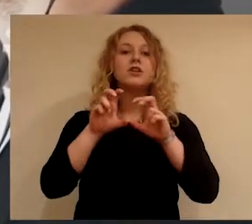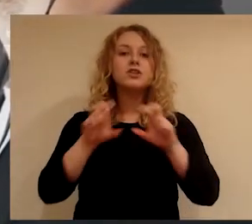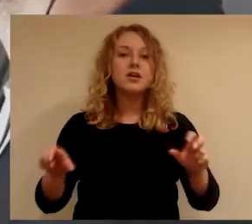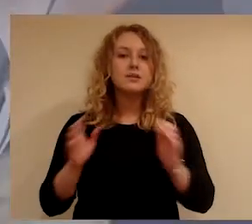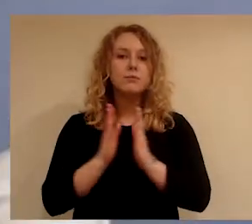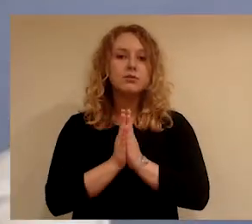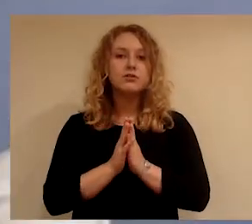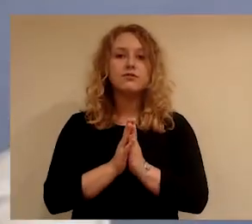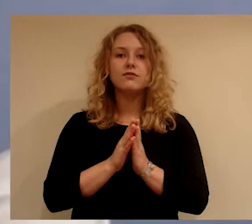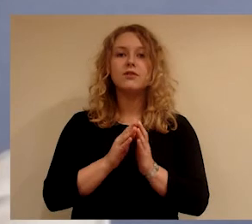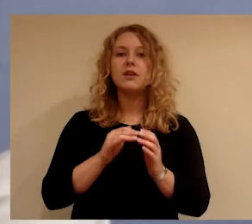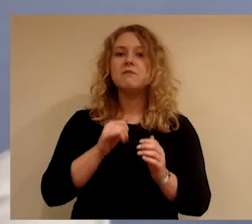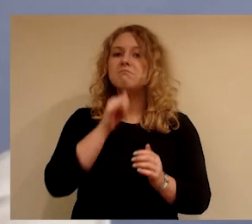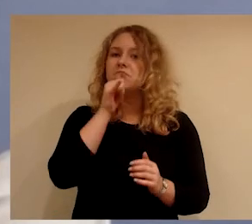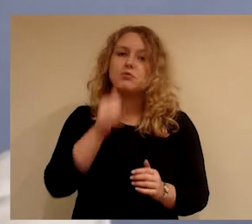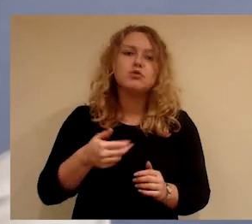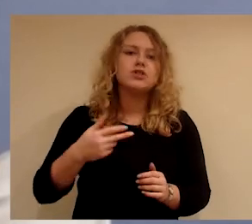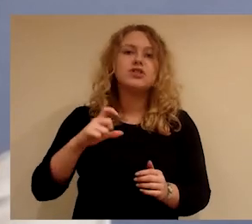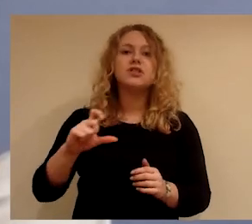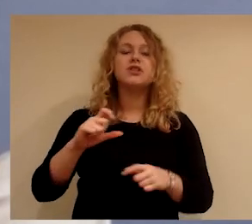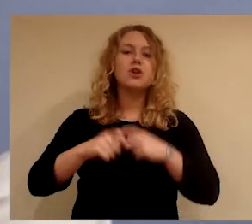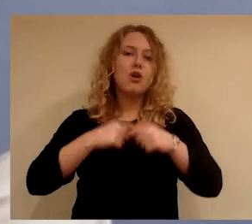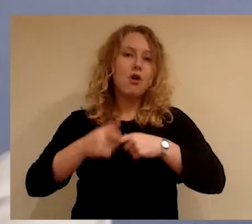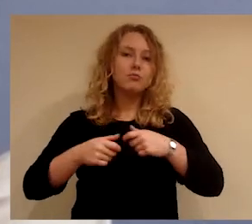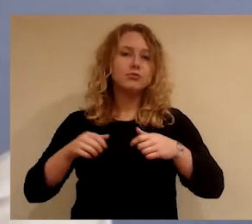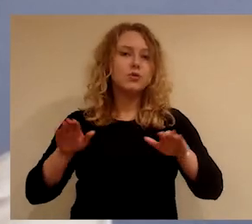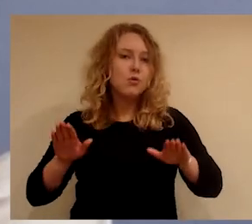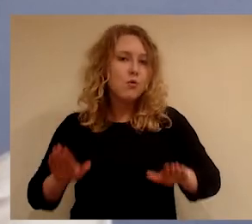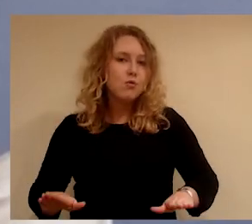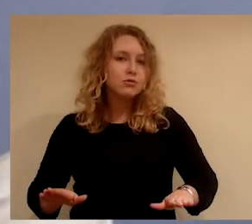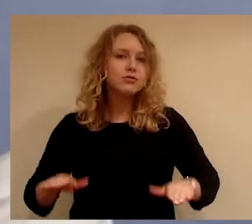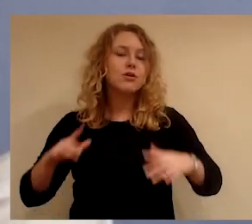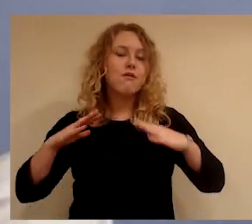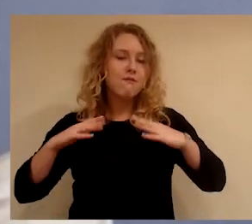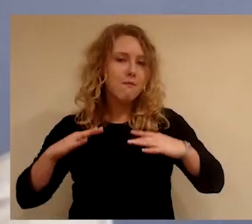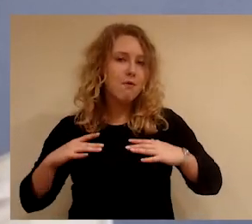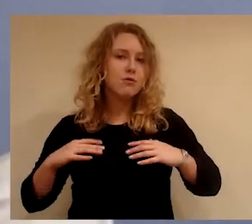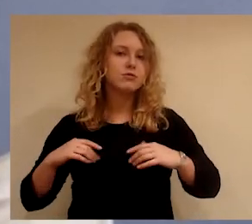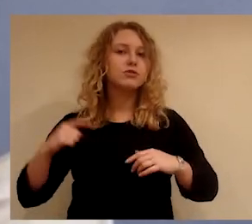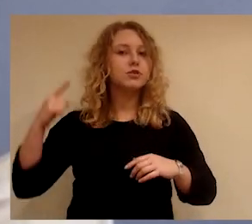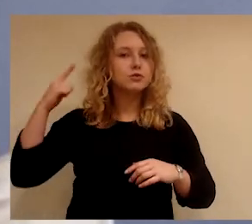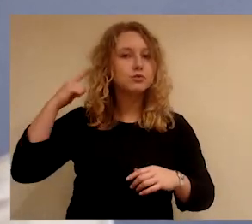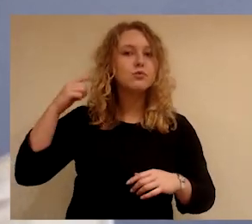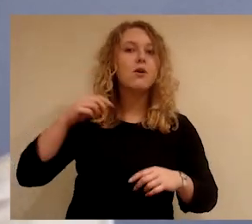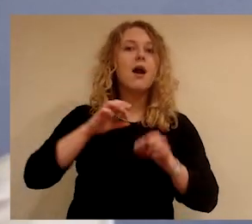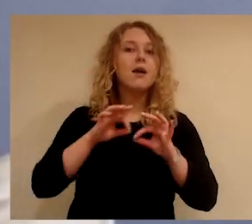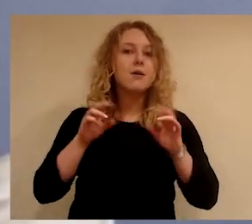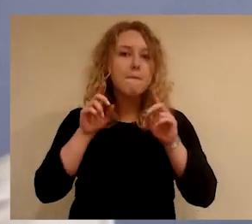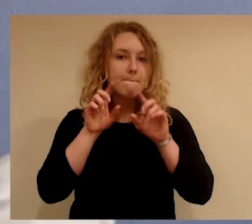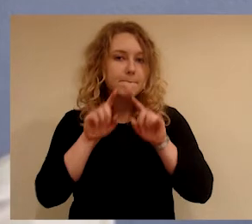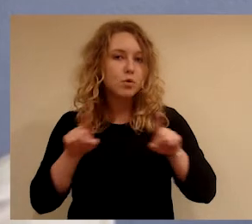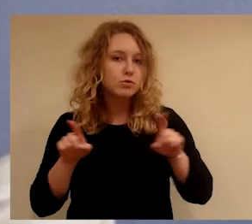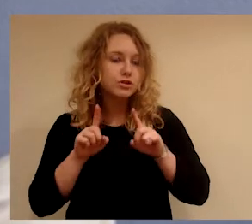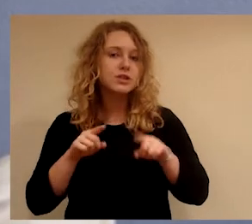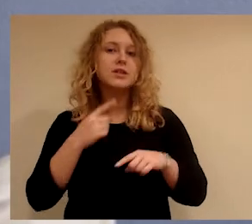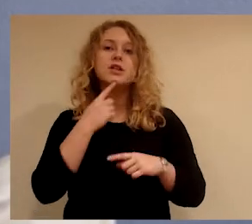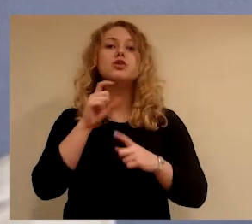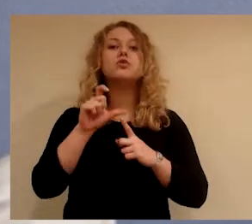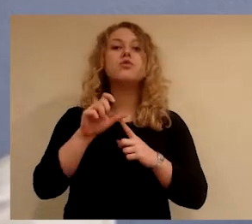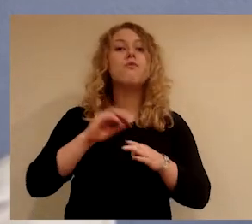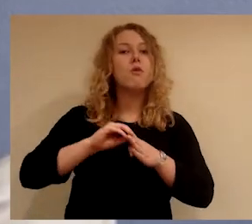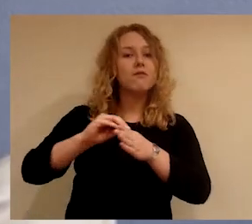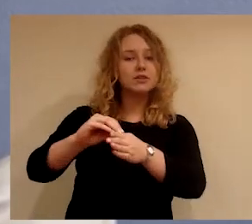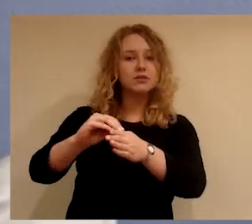W trakcie medytacji nie musisz nic robić. Usiądź, zrelaksuj się i słuchaj delikatnej muzyki oraz słów